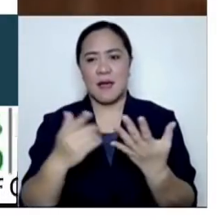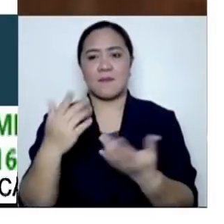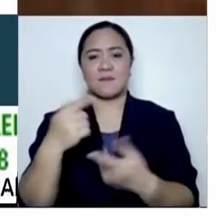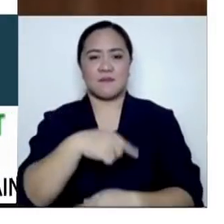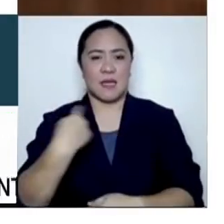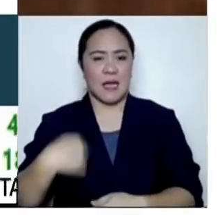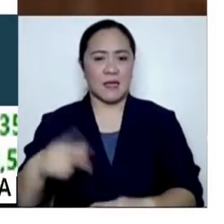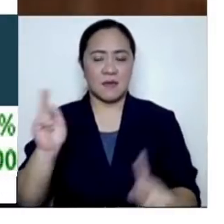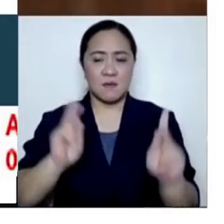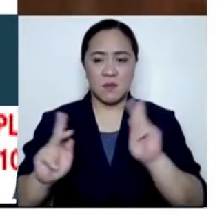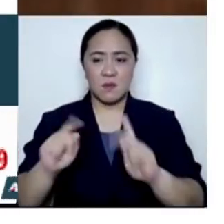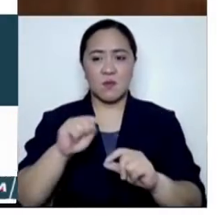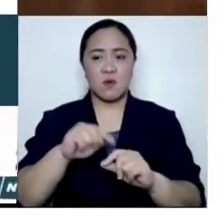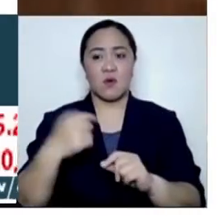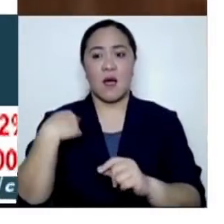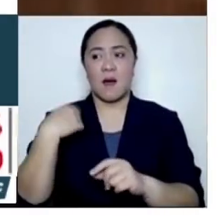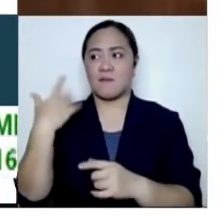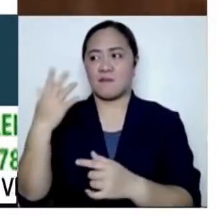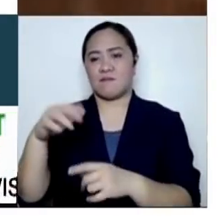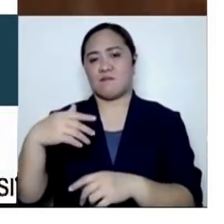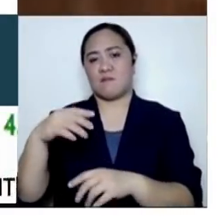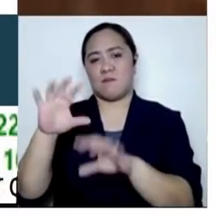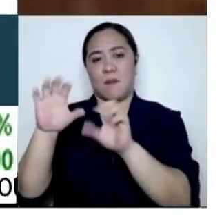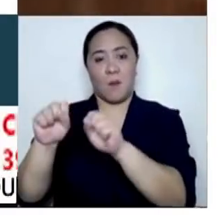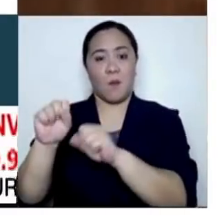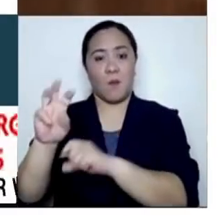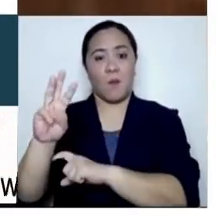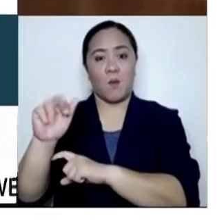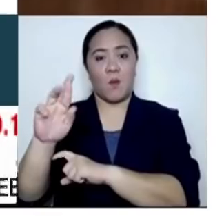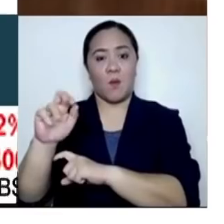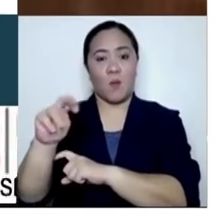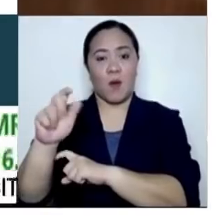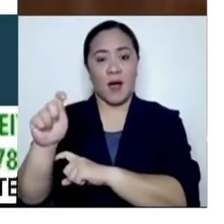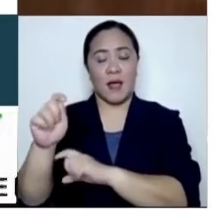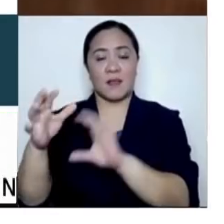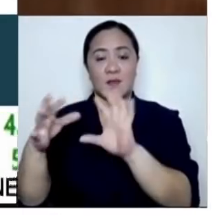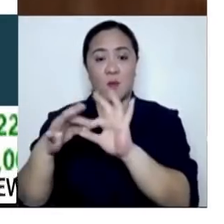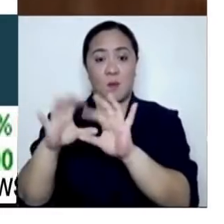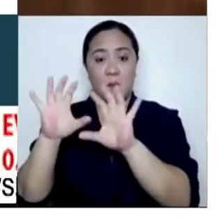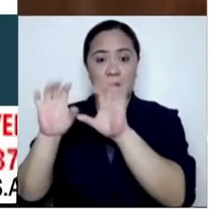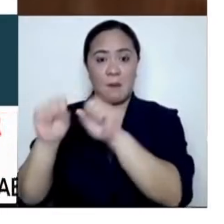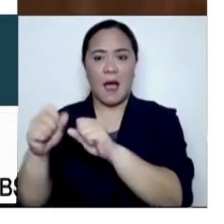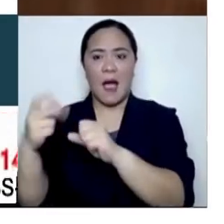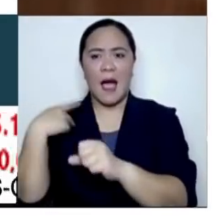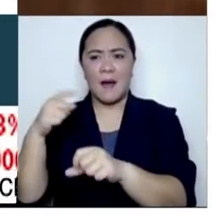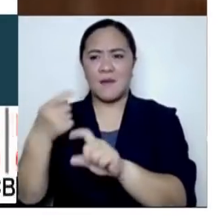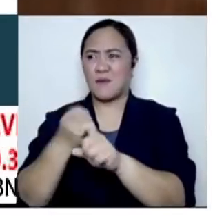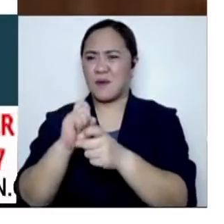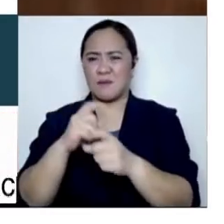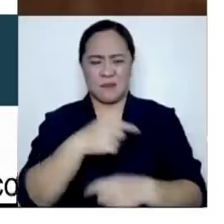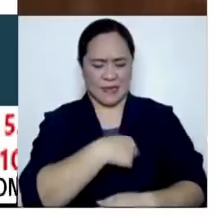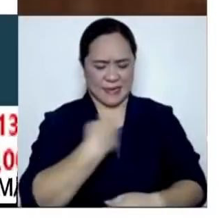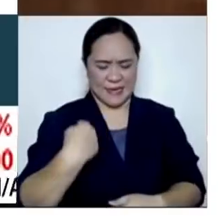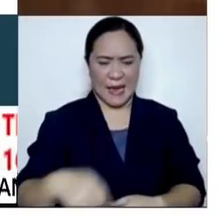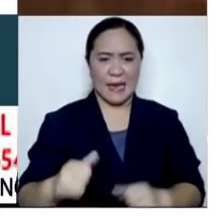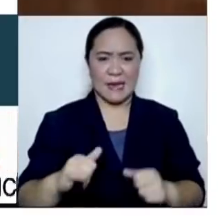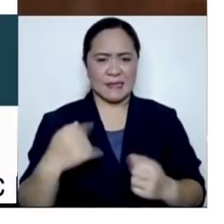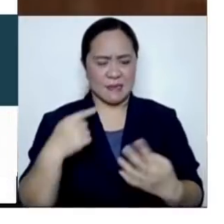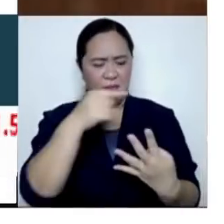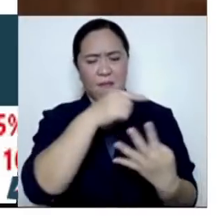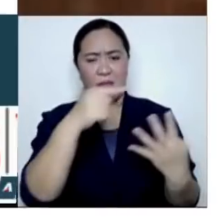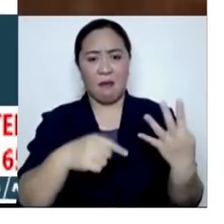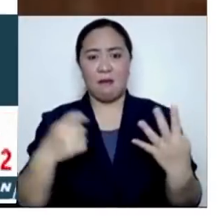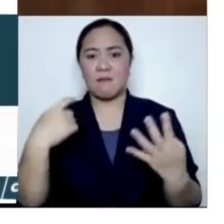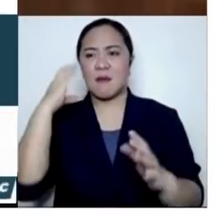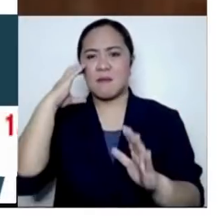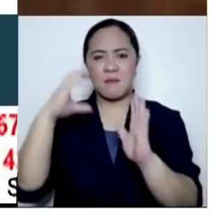yung magama, at saka yung isa, yung si Bengsing somebody from China na, na kasama sa litrato ng pangulo.